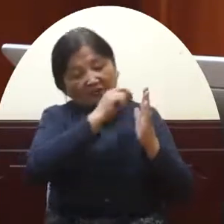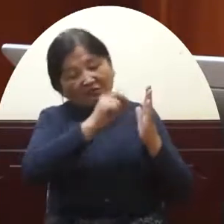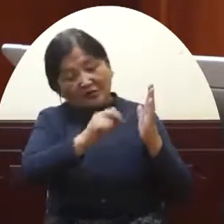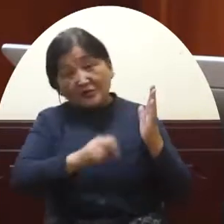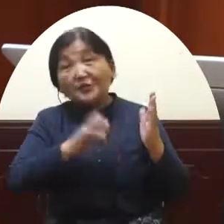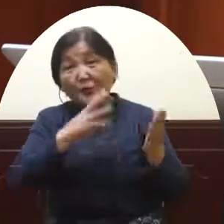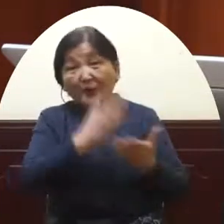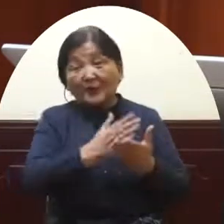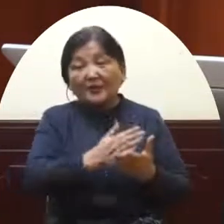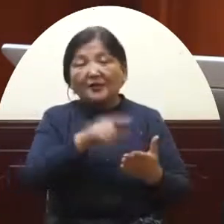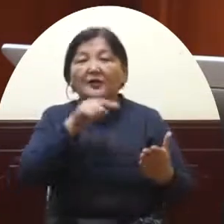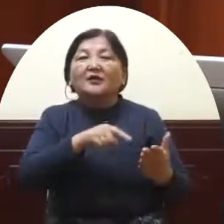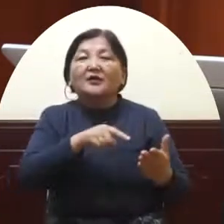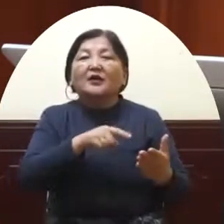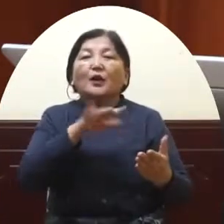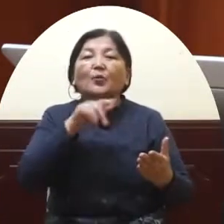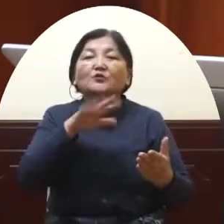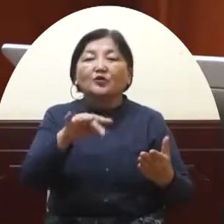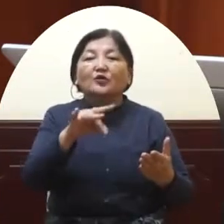Энийг улс төрийн намууд мөрийн хөтөлбөр гэж үздэг.